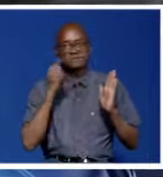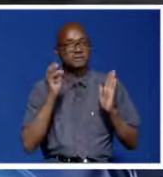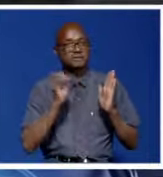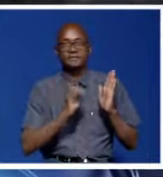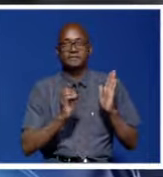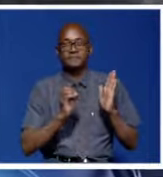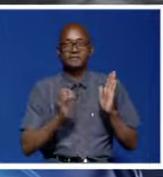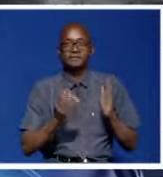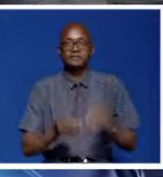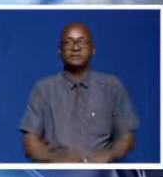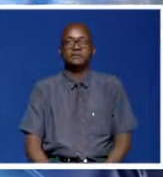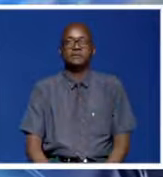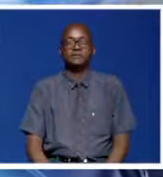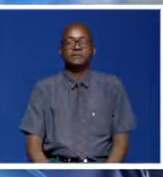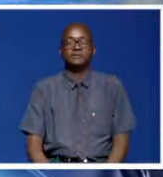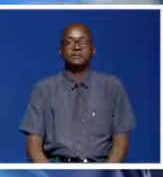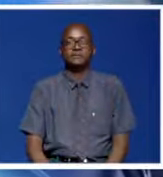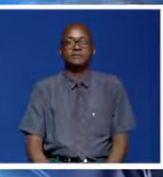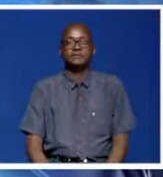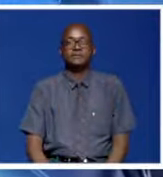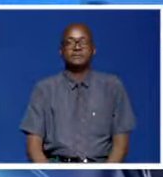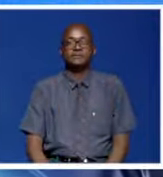Rafa.